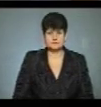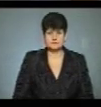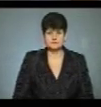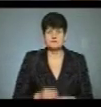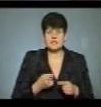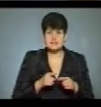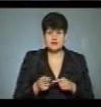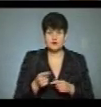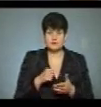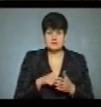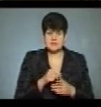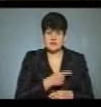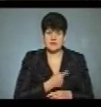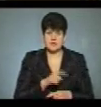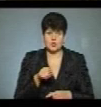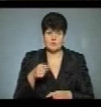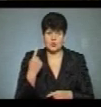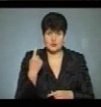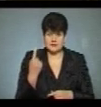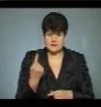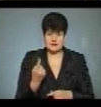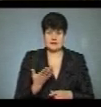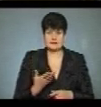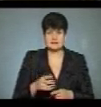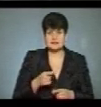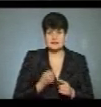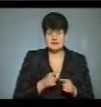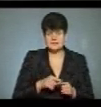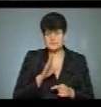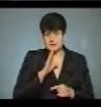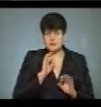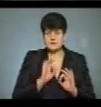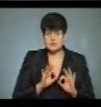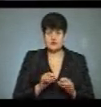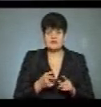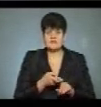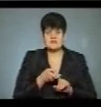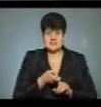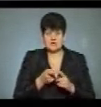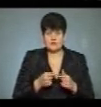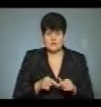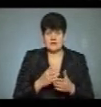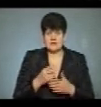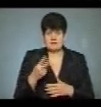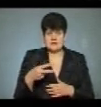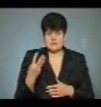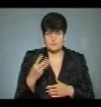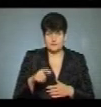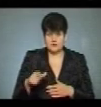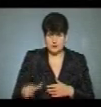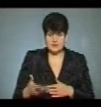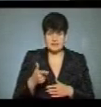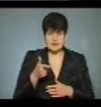Це Тернопільська міська лікарня номер 1. Медична директорка Наталія Воронко розповіла, в інфекційному відділенні перебуває 23 пацієнти з